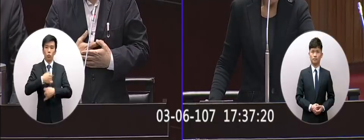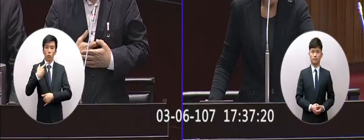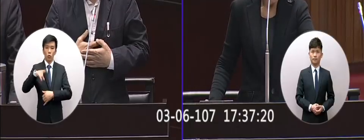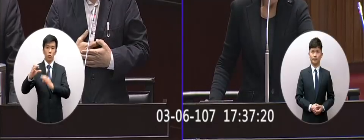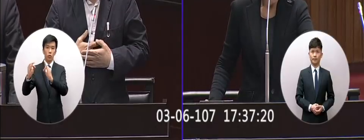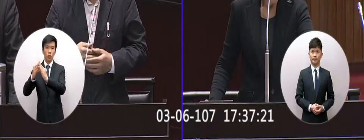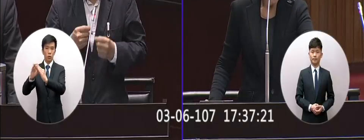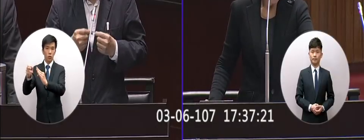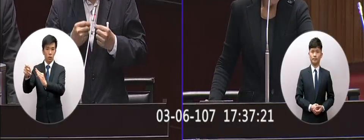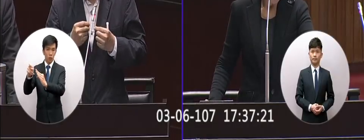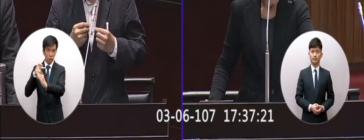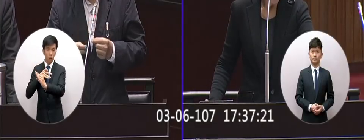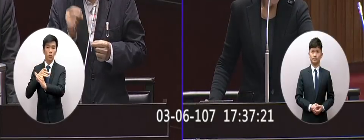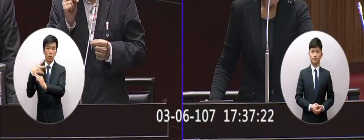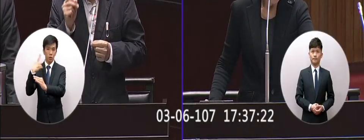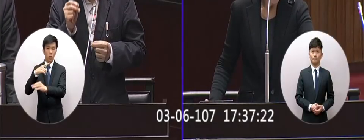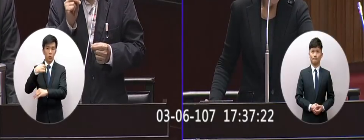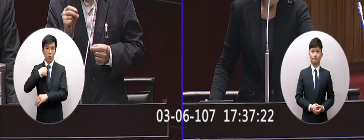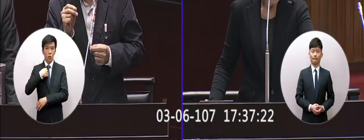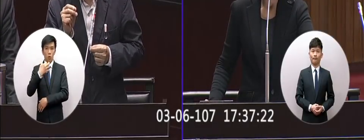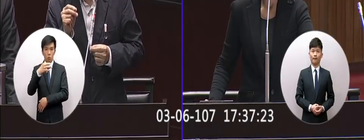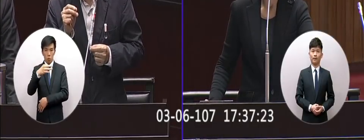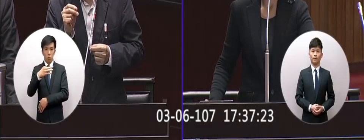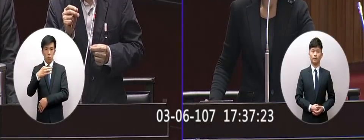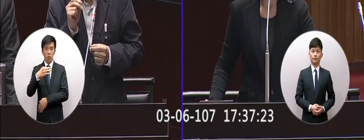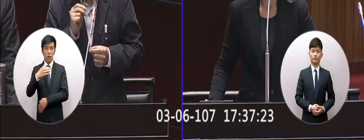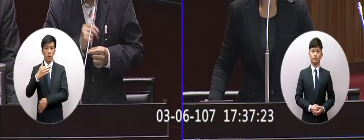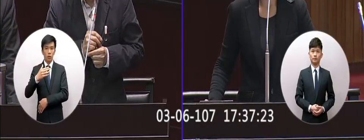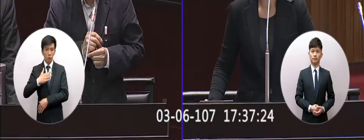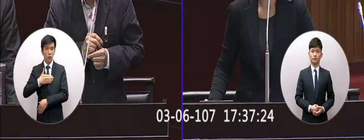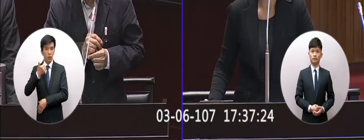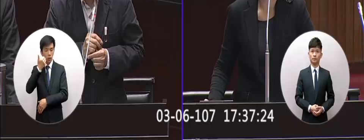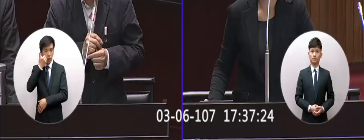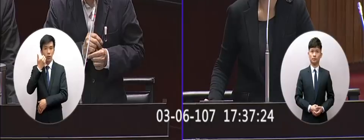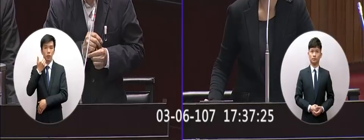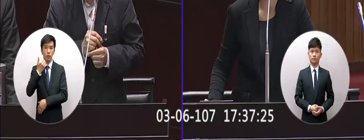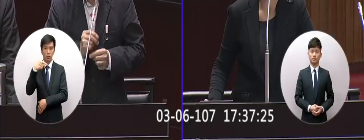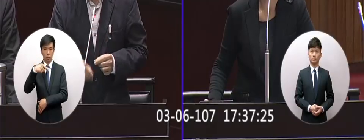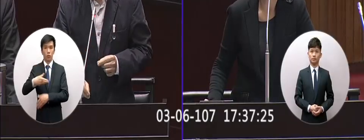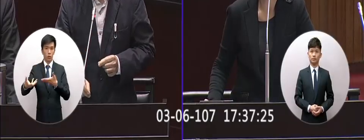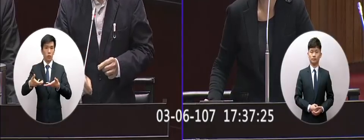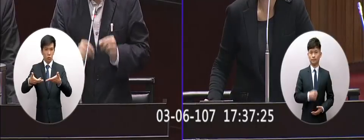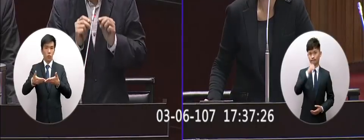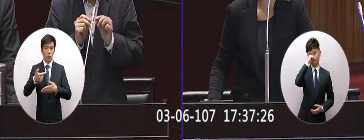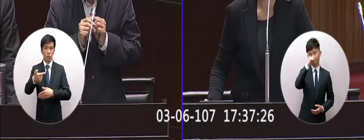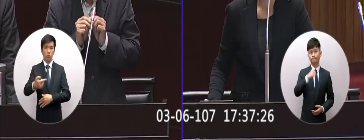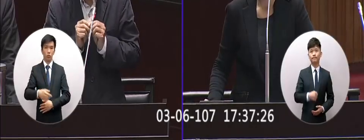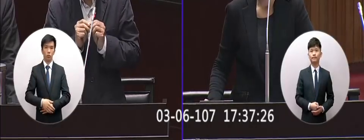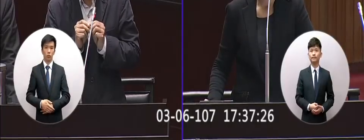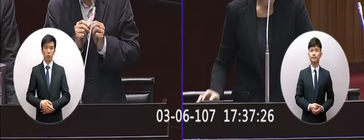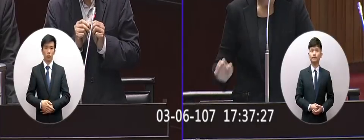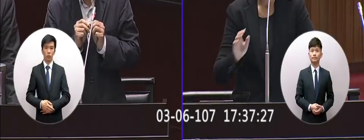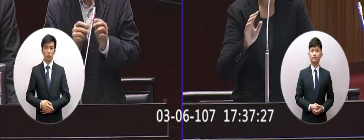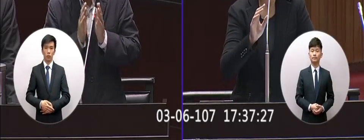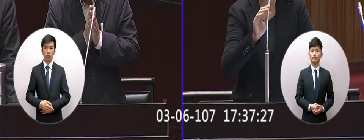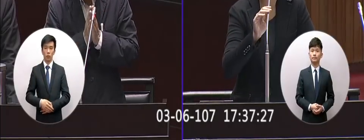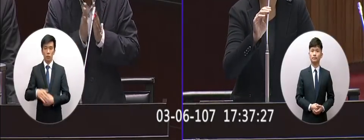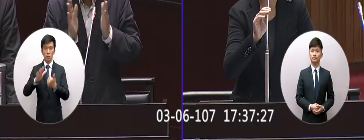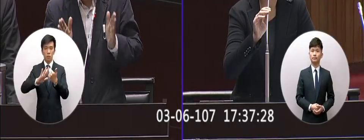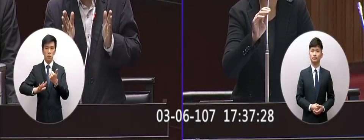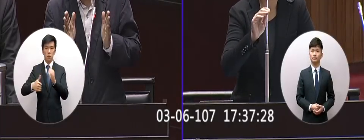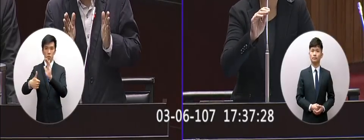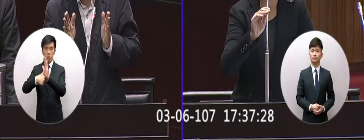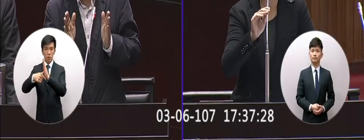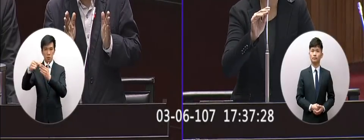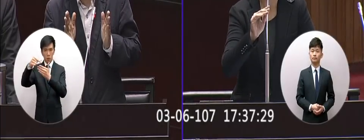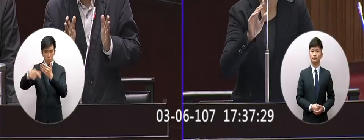财产，到底这个财产应该归给谁，这件事情非常重要，以至于姓名条例不断的